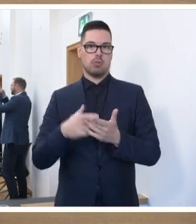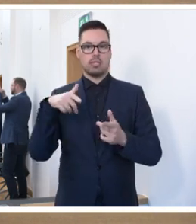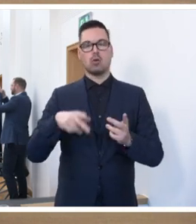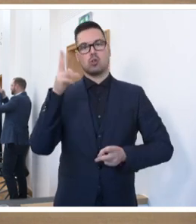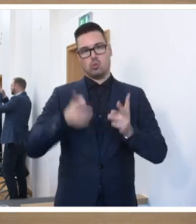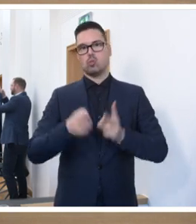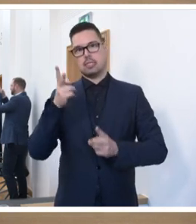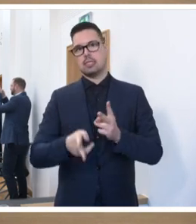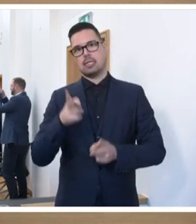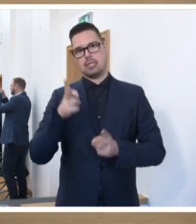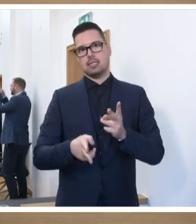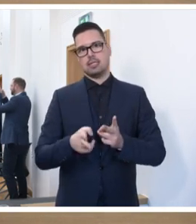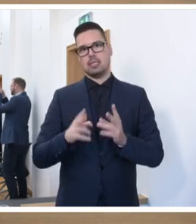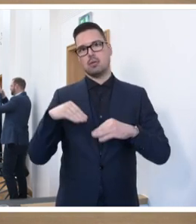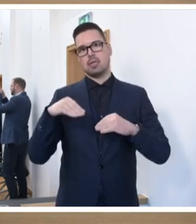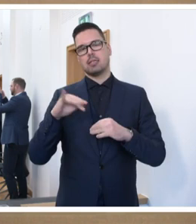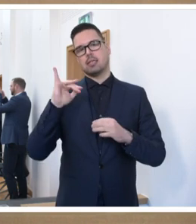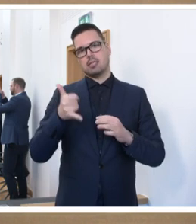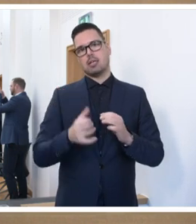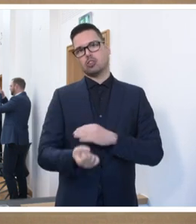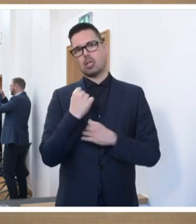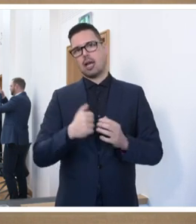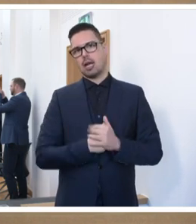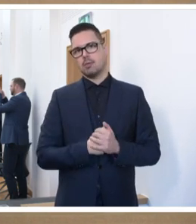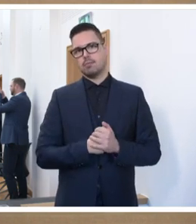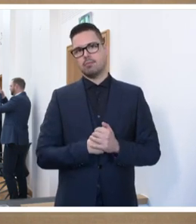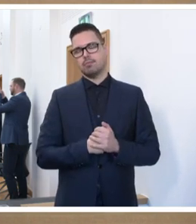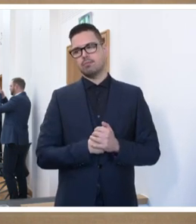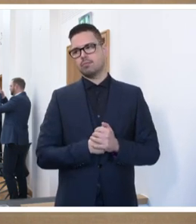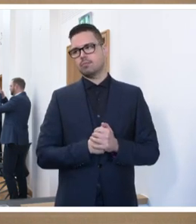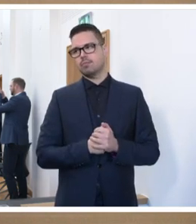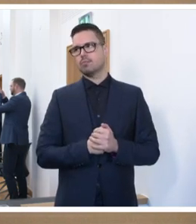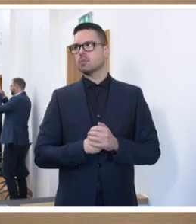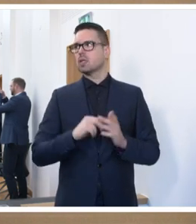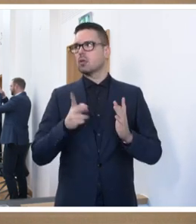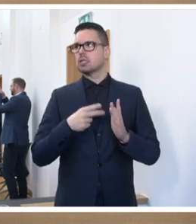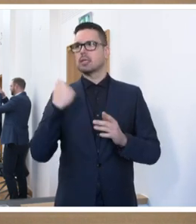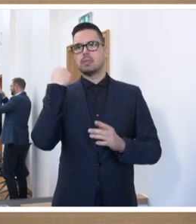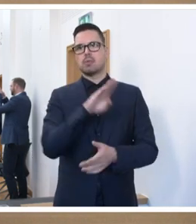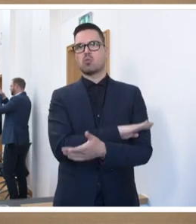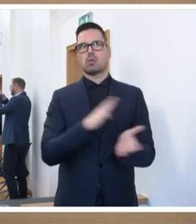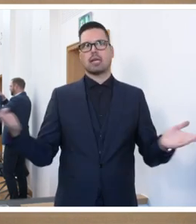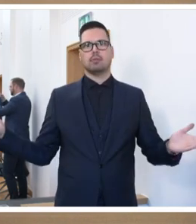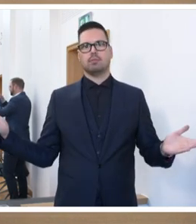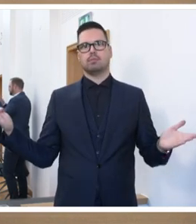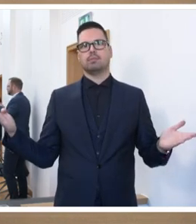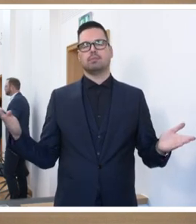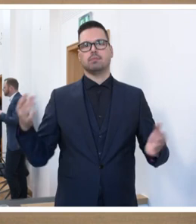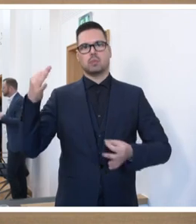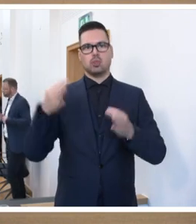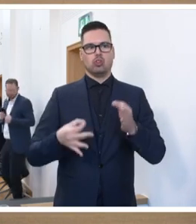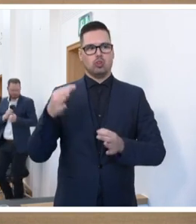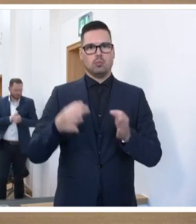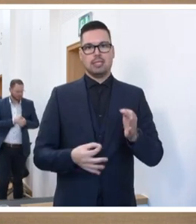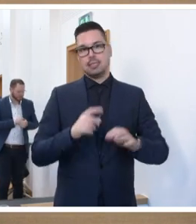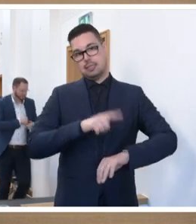im Saarland an, von diesen Mitteln noch stärker Gebrauch zu machen. Außerdem, liebe Kolleginnen und Kollegen, spielt der zeitliche Aspekt